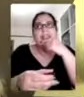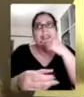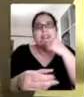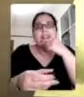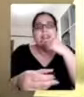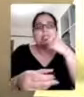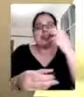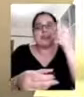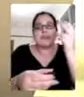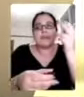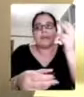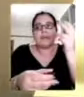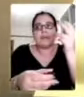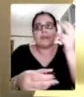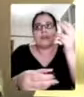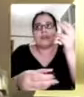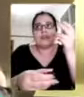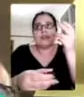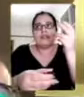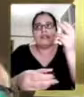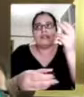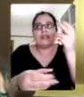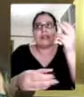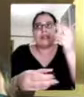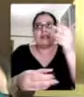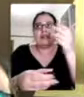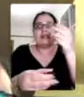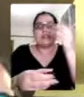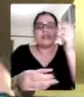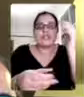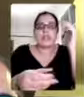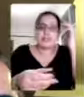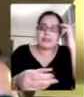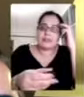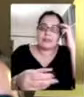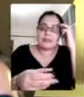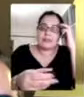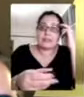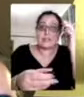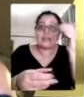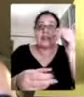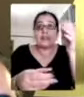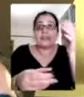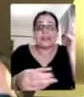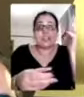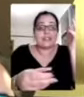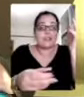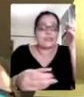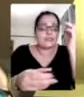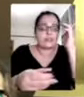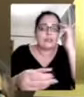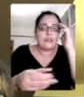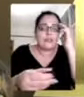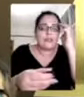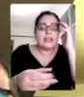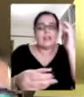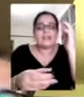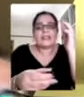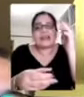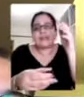biraz daha ilerisinde şey yapabiliyorum ama şöyle de bir durum var. Yani yıllar önce çakmak tamiratını bıraktım. Elleri parçaladıktan